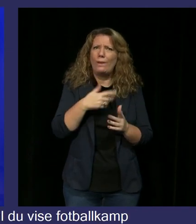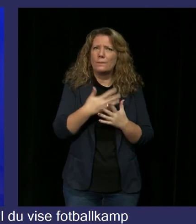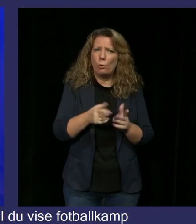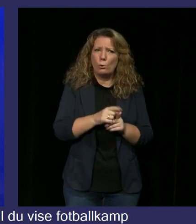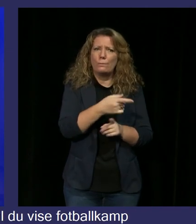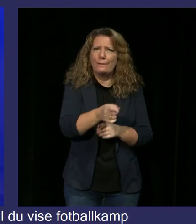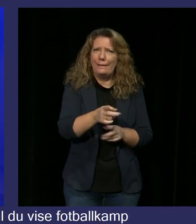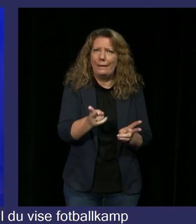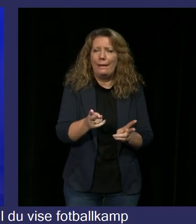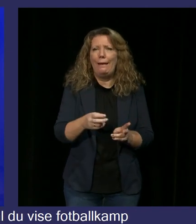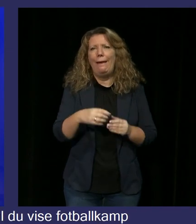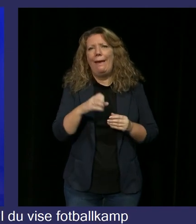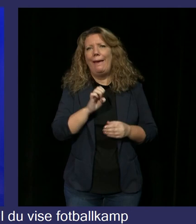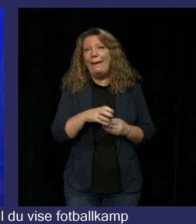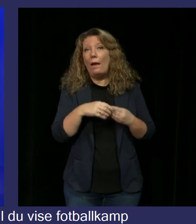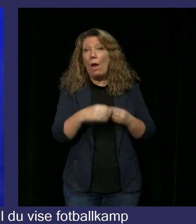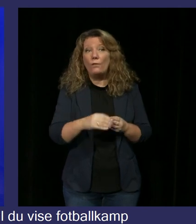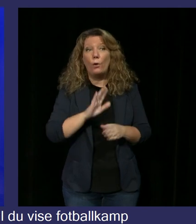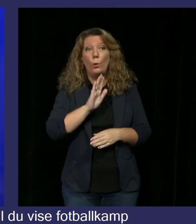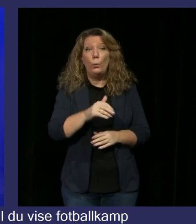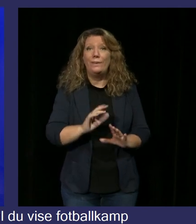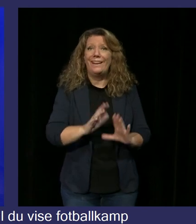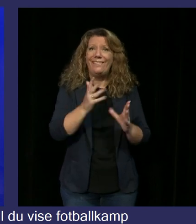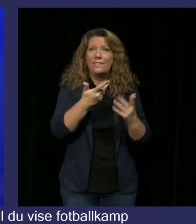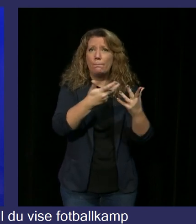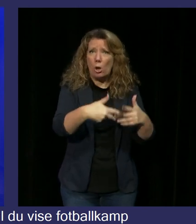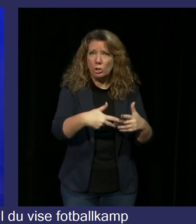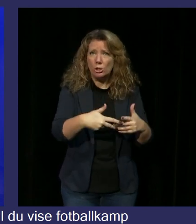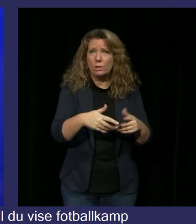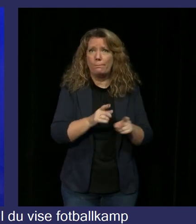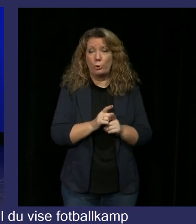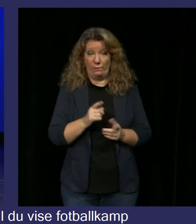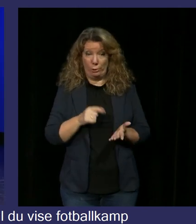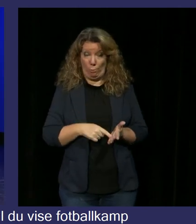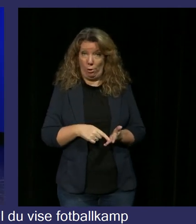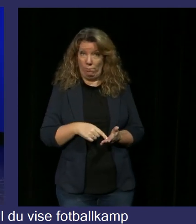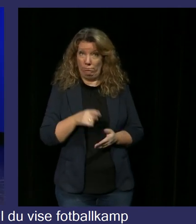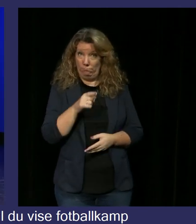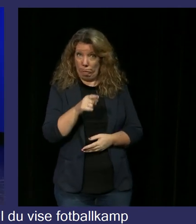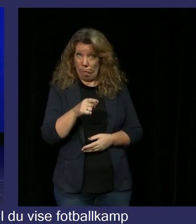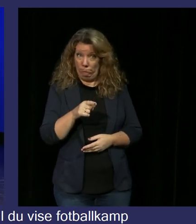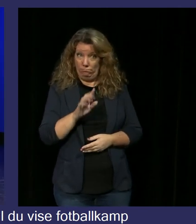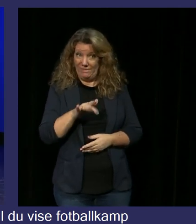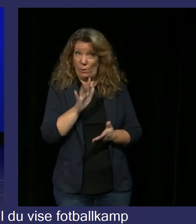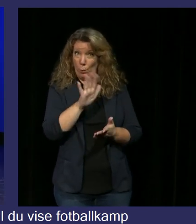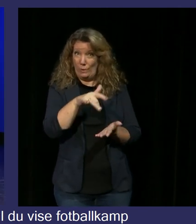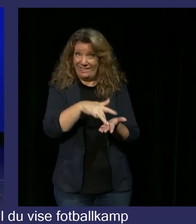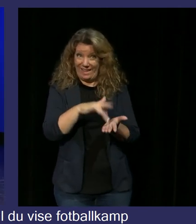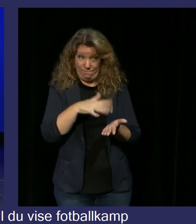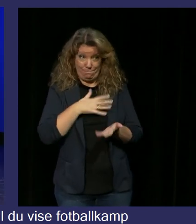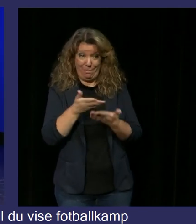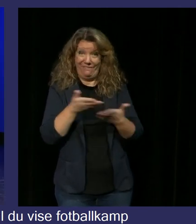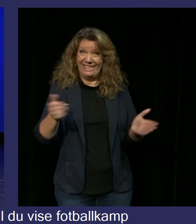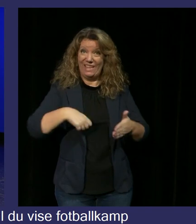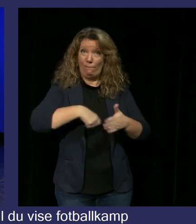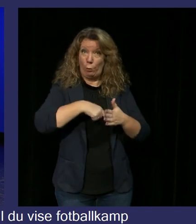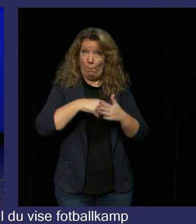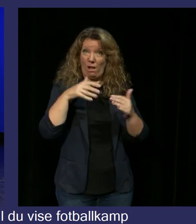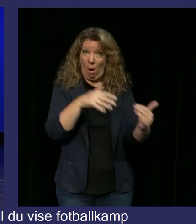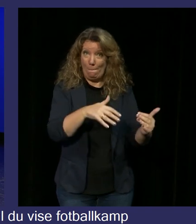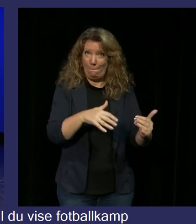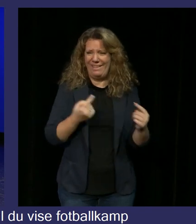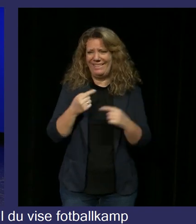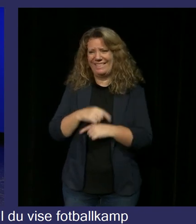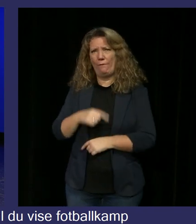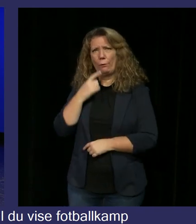E-guide for utelivsbransjen, da spør vi, skal du vise fotballkamp på utestedet ditt? I stedet for å si, ja, her det